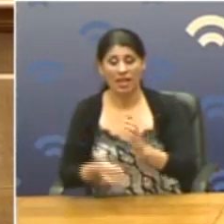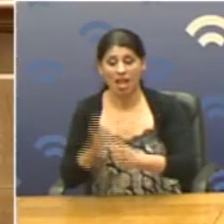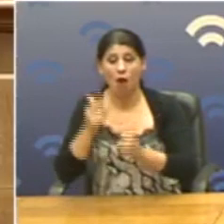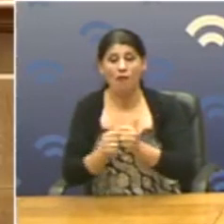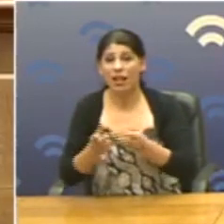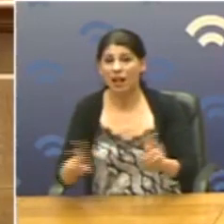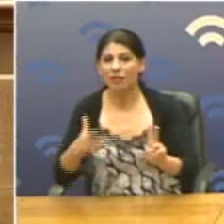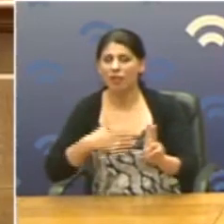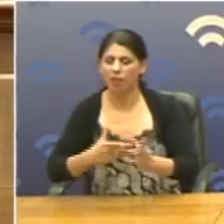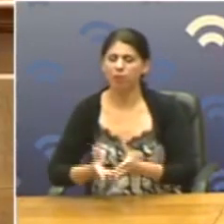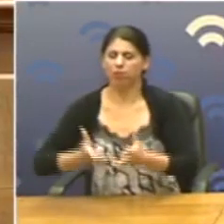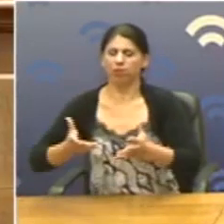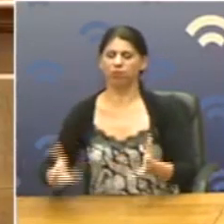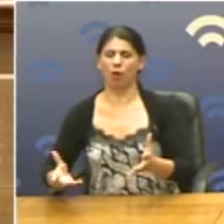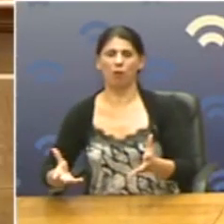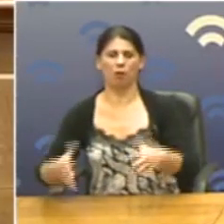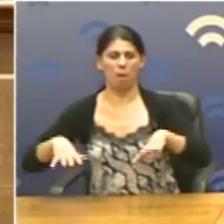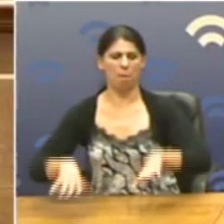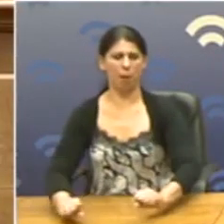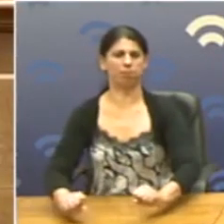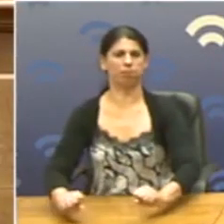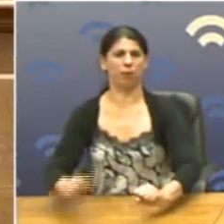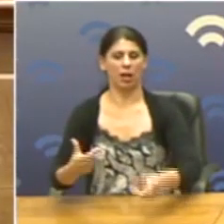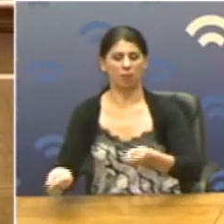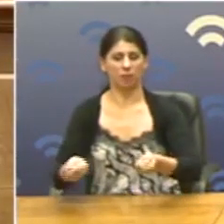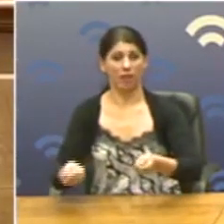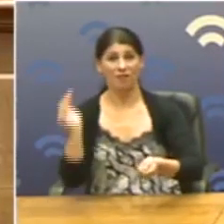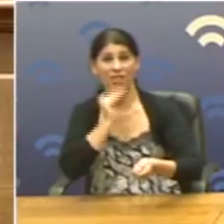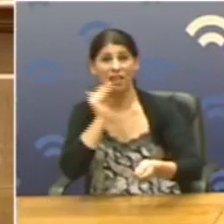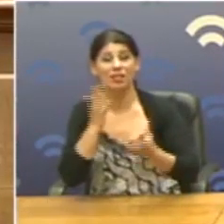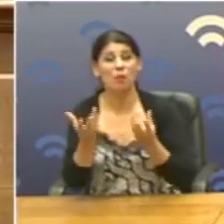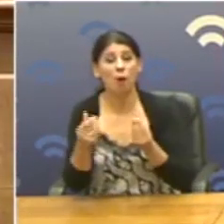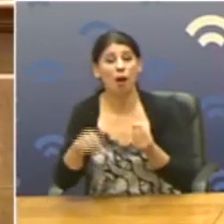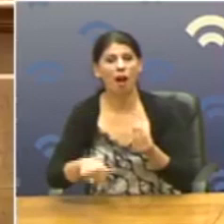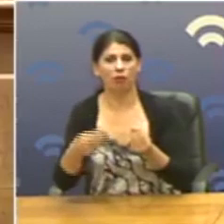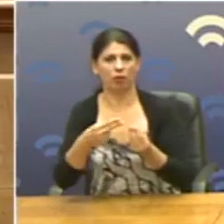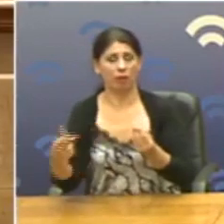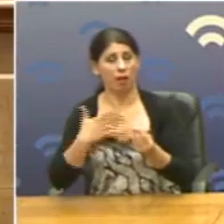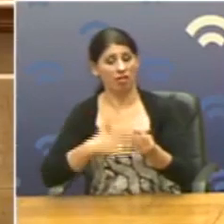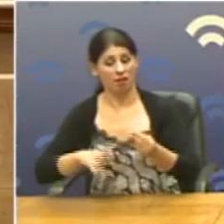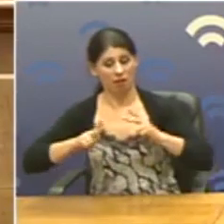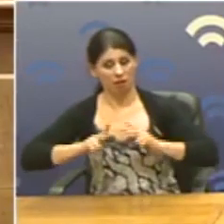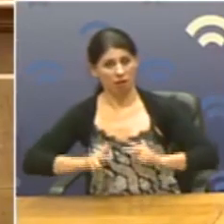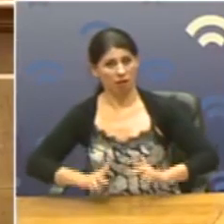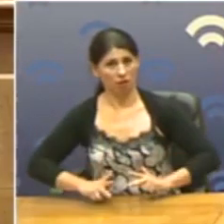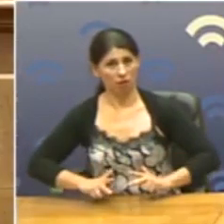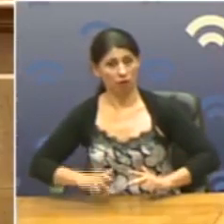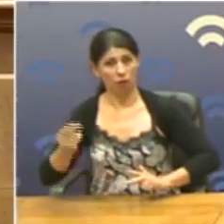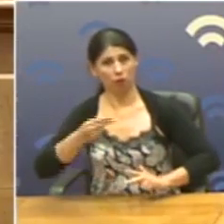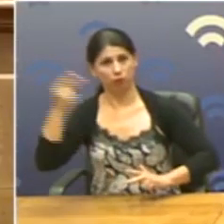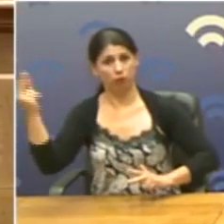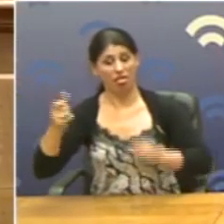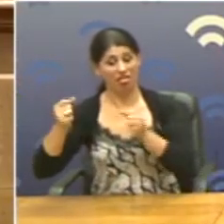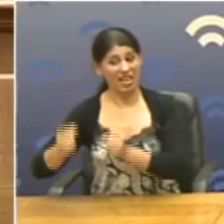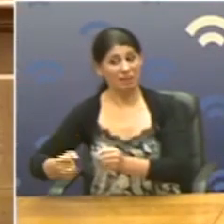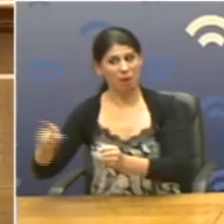επεκτείνει ακόμα παραπέρα. Και βιάζεστε πολύ γι' αυτό. Βλέπετε, θέλετε να ικανοποιήσετε τους περιβόητους